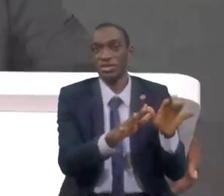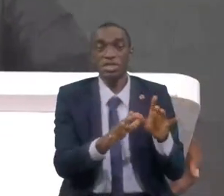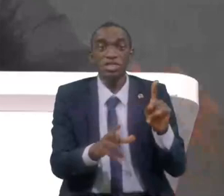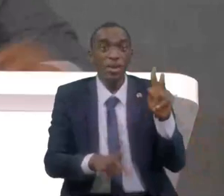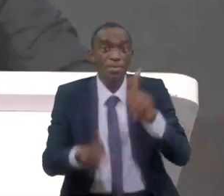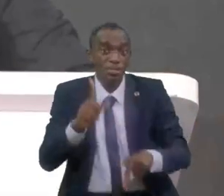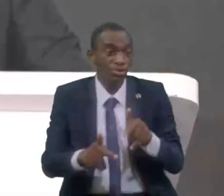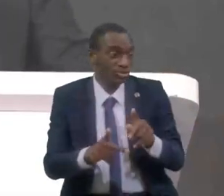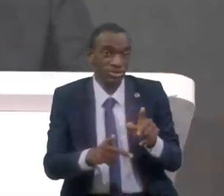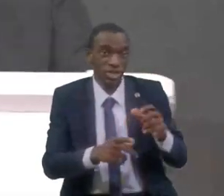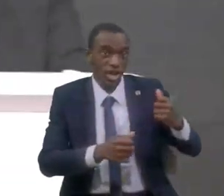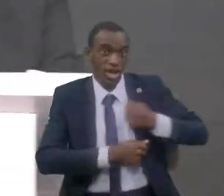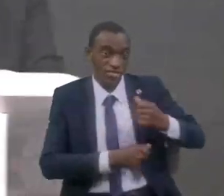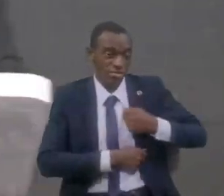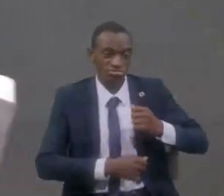pris, c'est eux